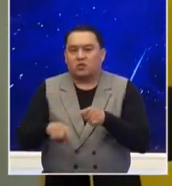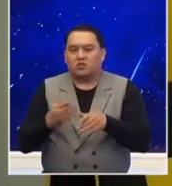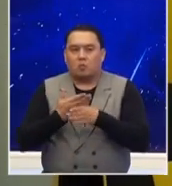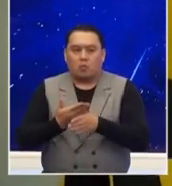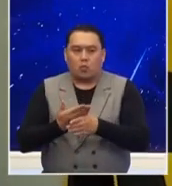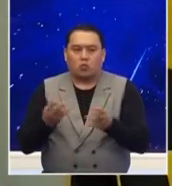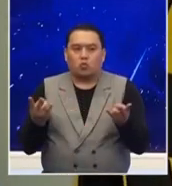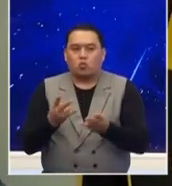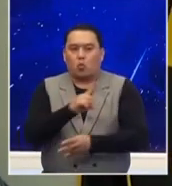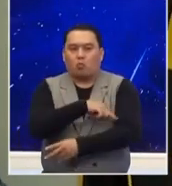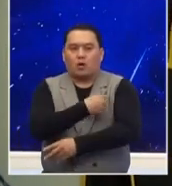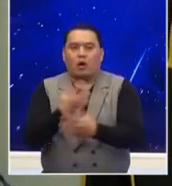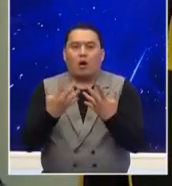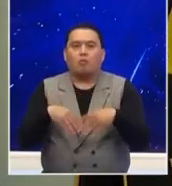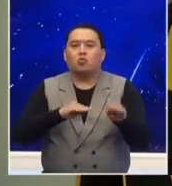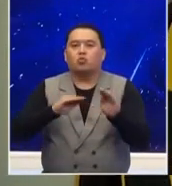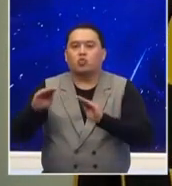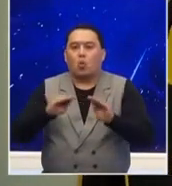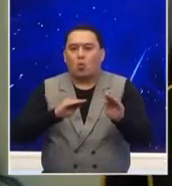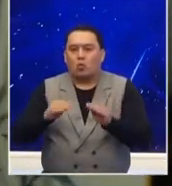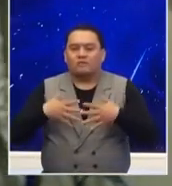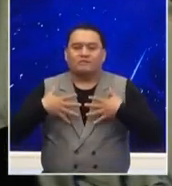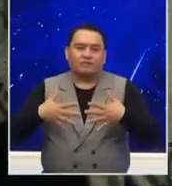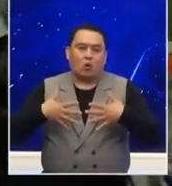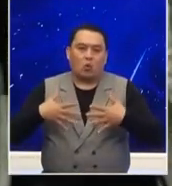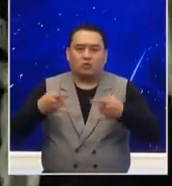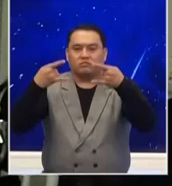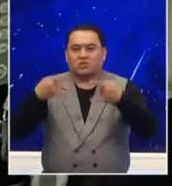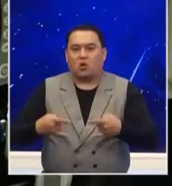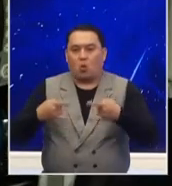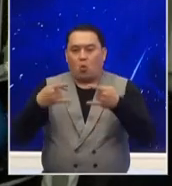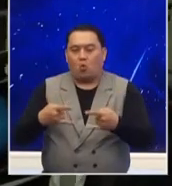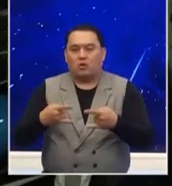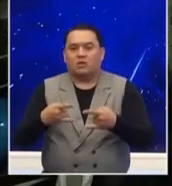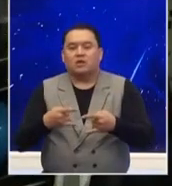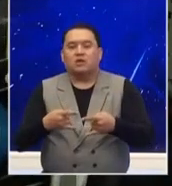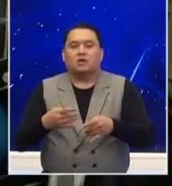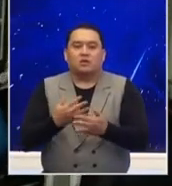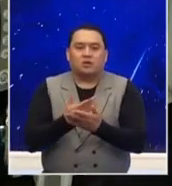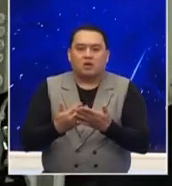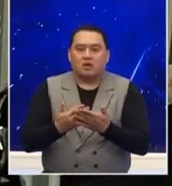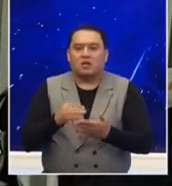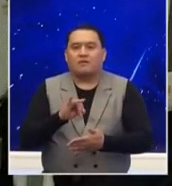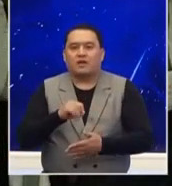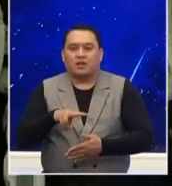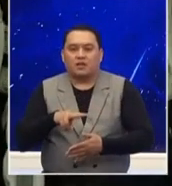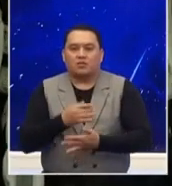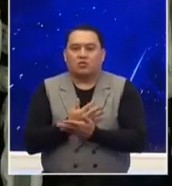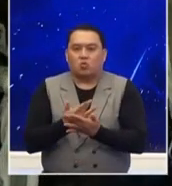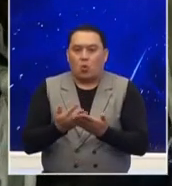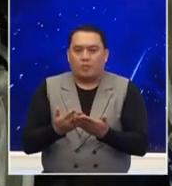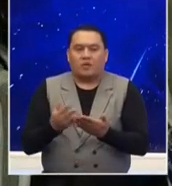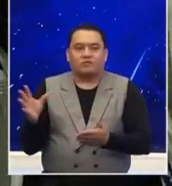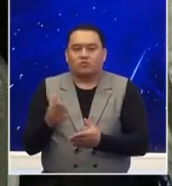все необходимое медицинское оборудование. Это и дефибрилляторы, монитор пациента, дистанционные ЭКГ и даже аппарат ИВЛ и многое другое.